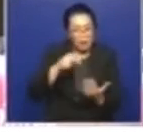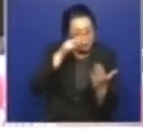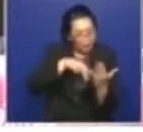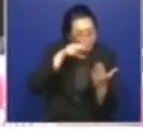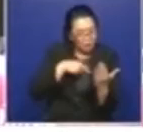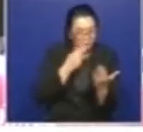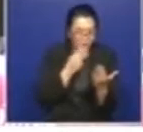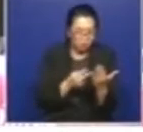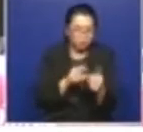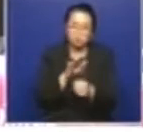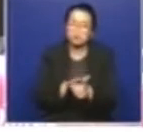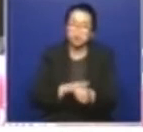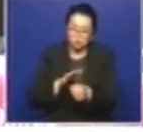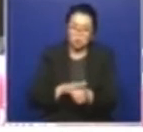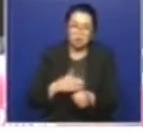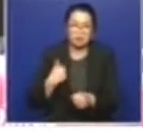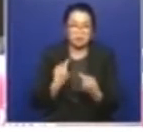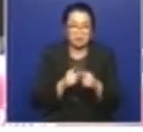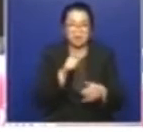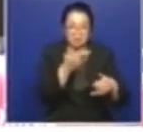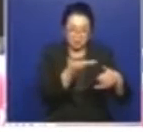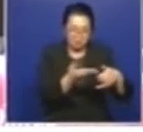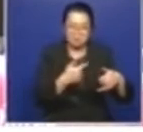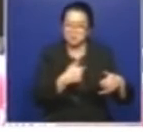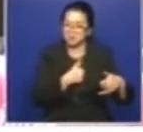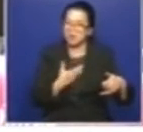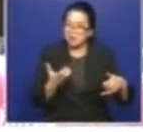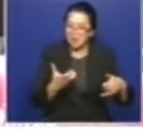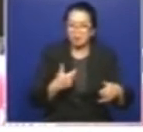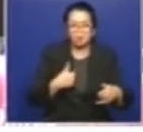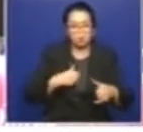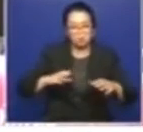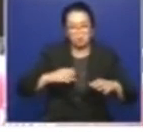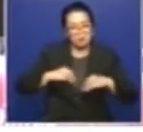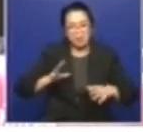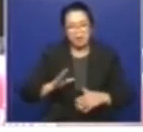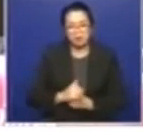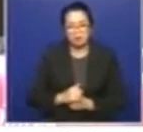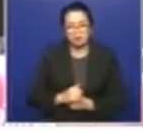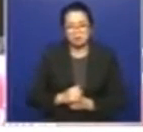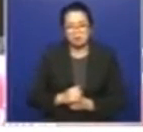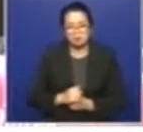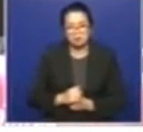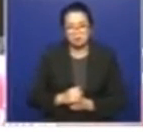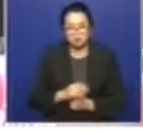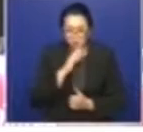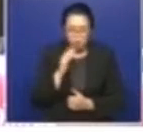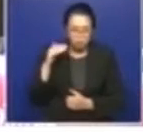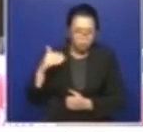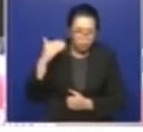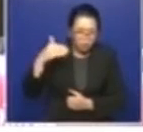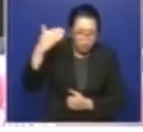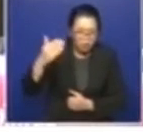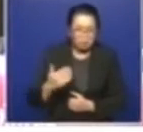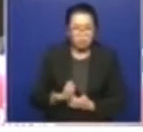มสงสารนะแต่ท่านใจแข็งผมรับไม่ได้แทนท่านนะมันจะเกิดอย่างนี้ต่อไปแล้ววันสองวันนี้มีลูกไล่ลูกท่